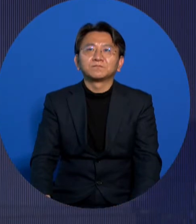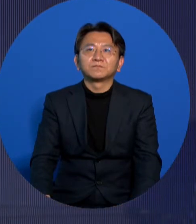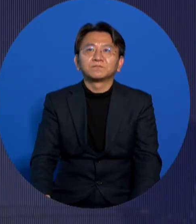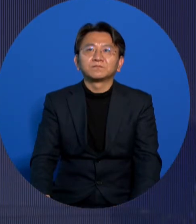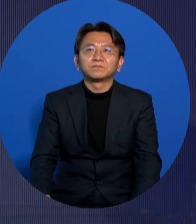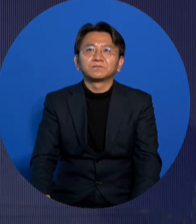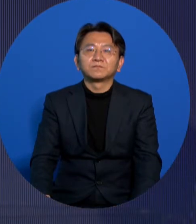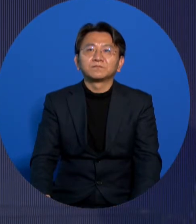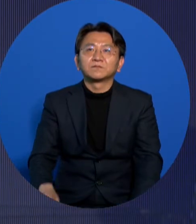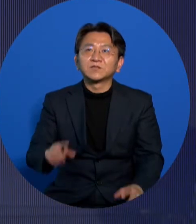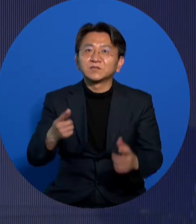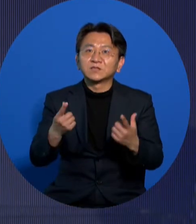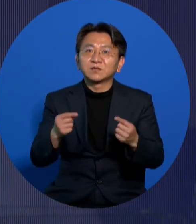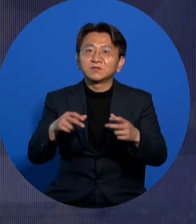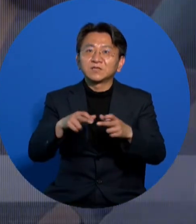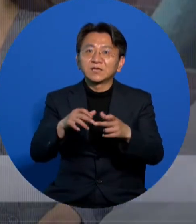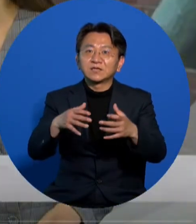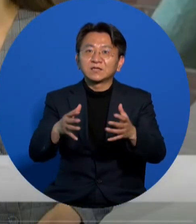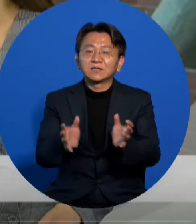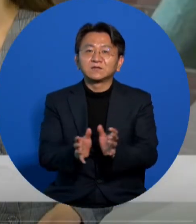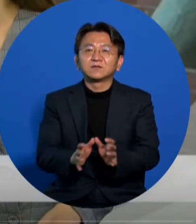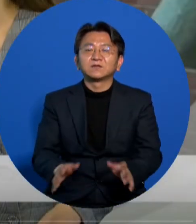네, 이처럼 장애인 단체를 싸워서